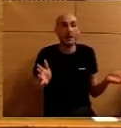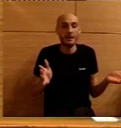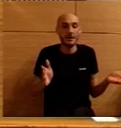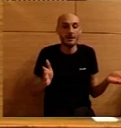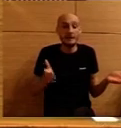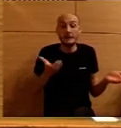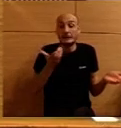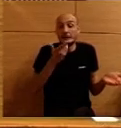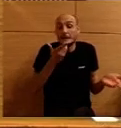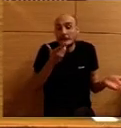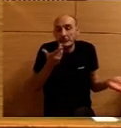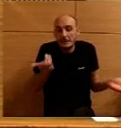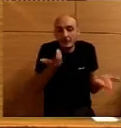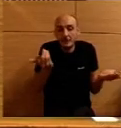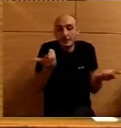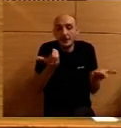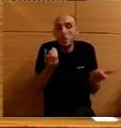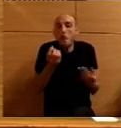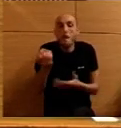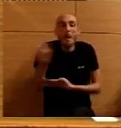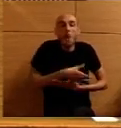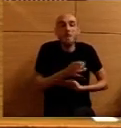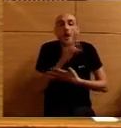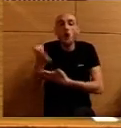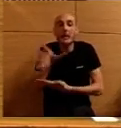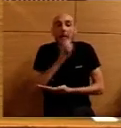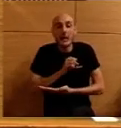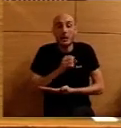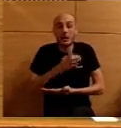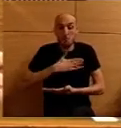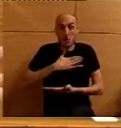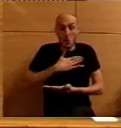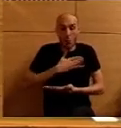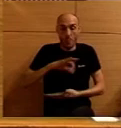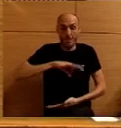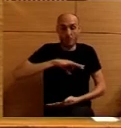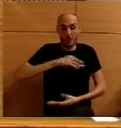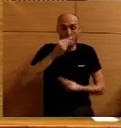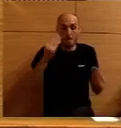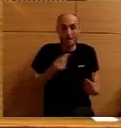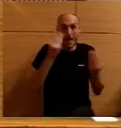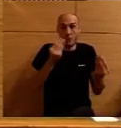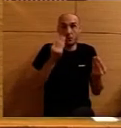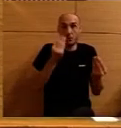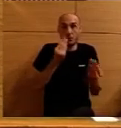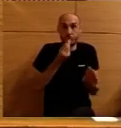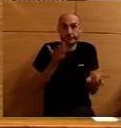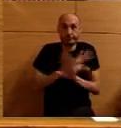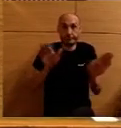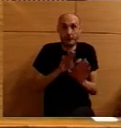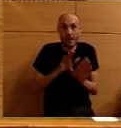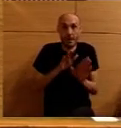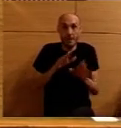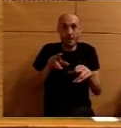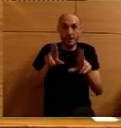si el de dins és millor, doncs va guanyar el de dins. No és que se li veta el de dins. No sé. Jo trobo